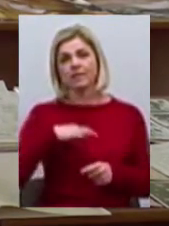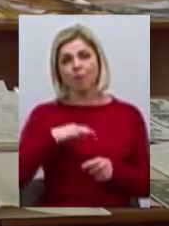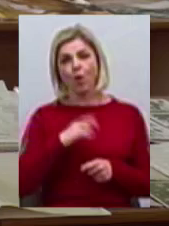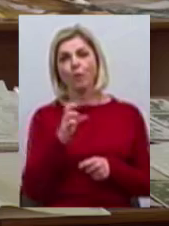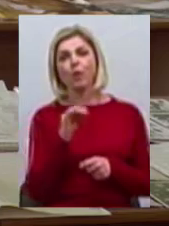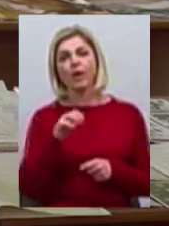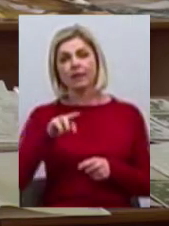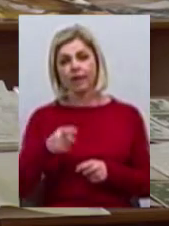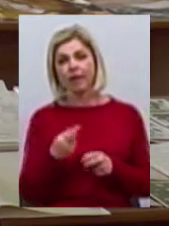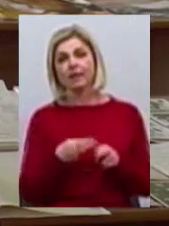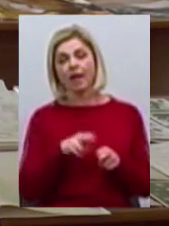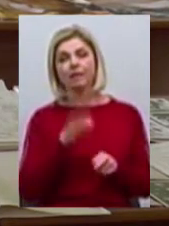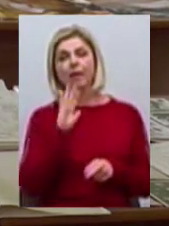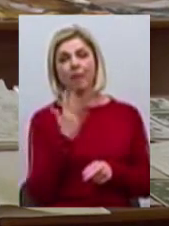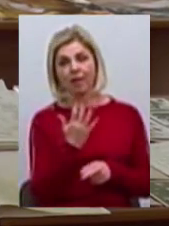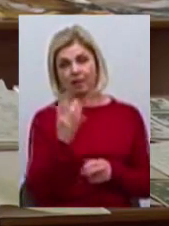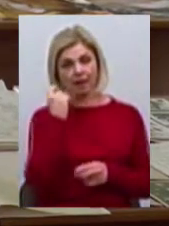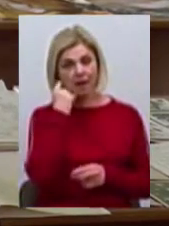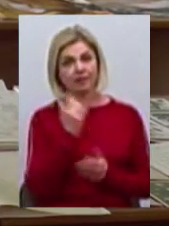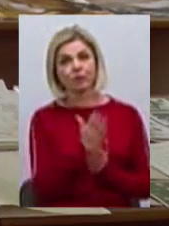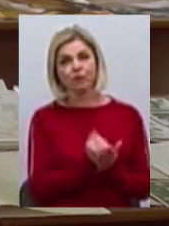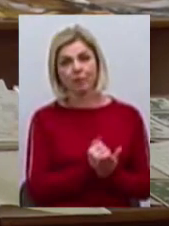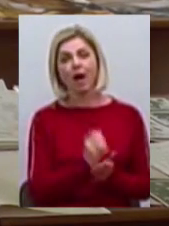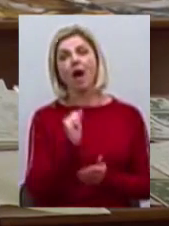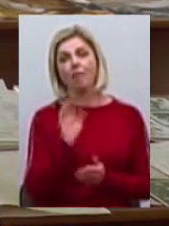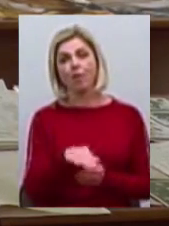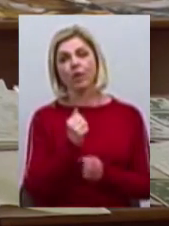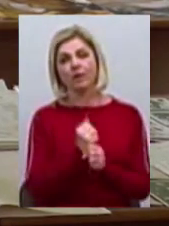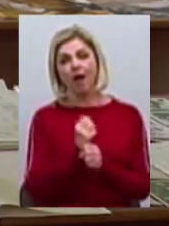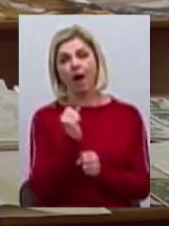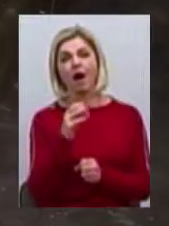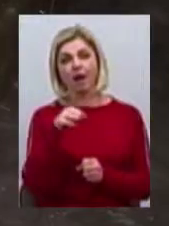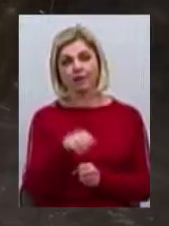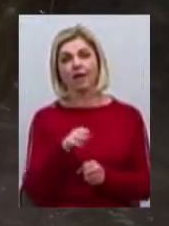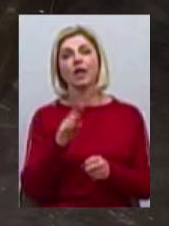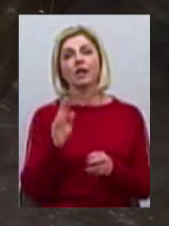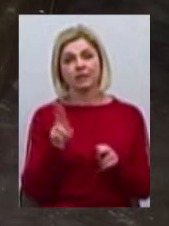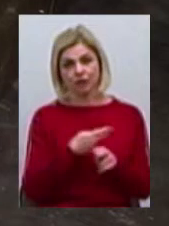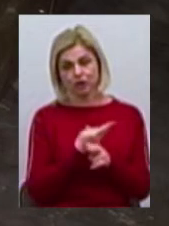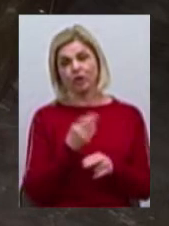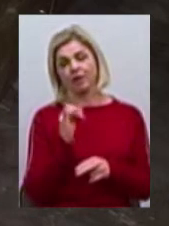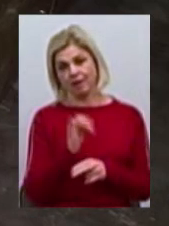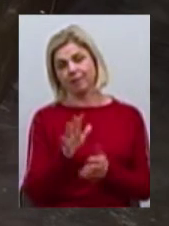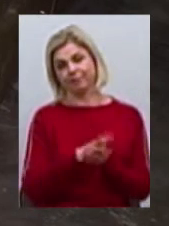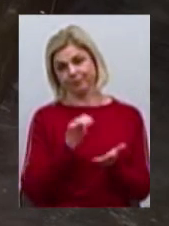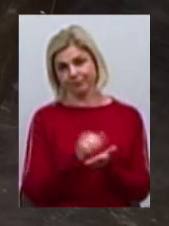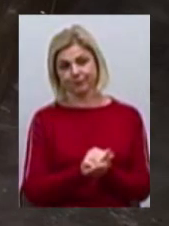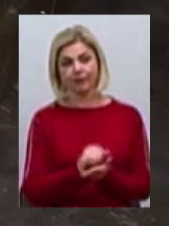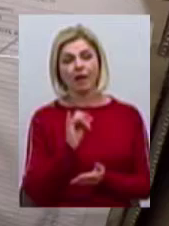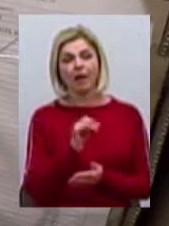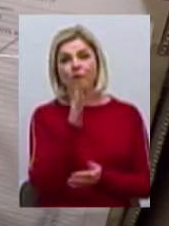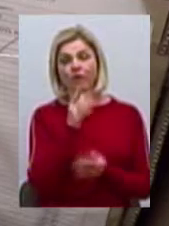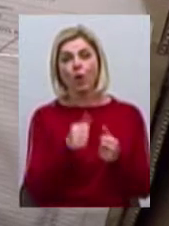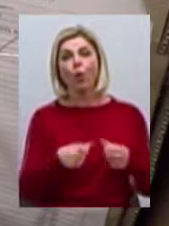тощо. Це ми 5 років зберігаємо. Робимо акт на знищення і знищуємо. Решта документів, протоколи засідань окружної